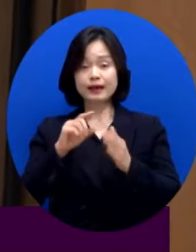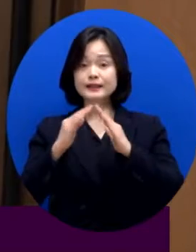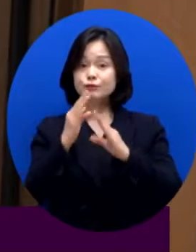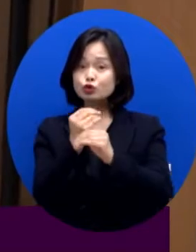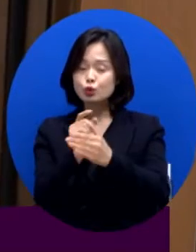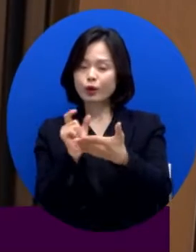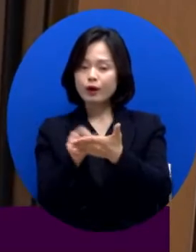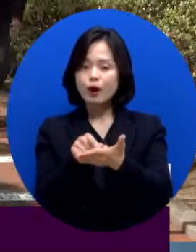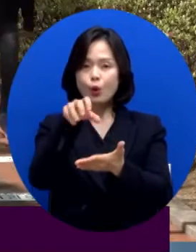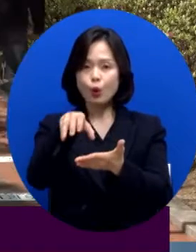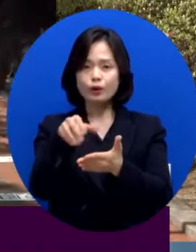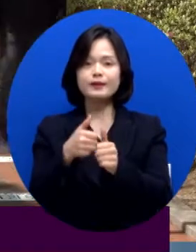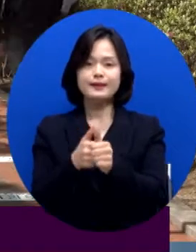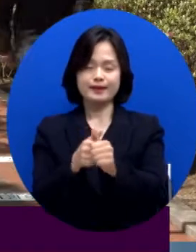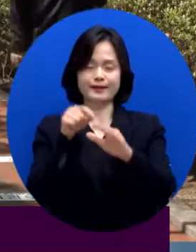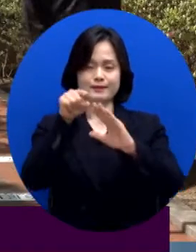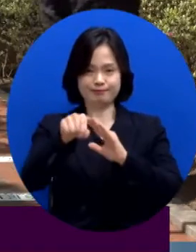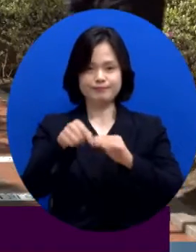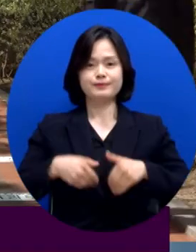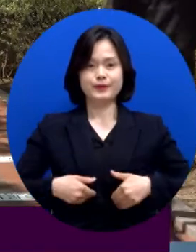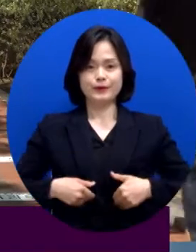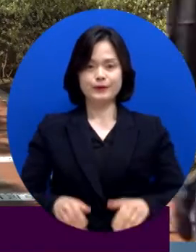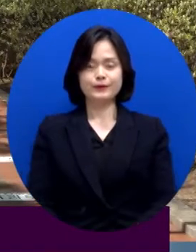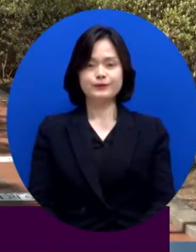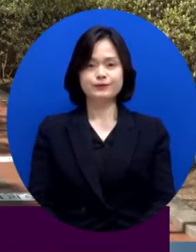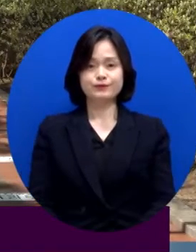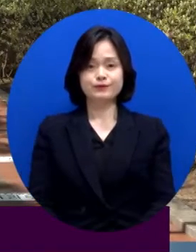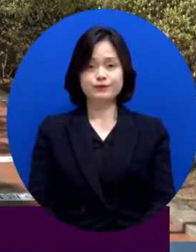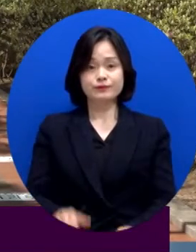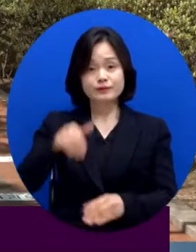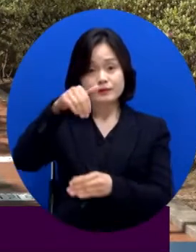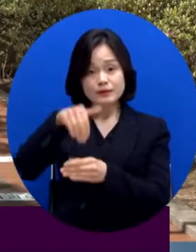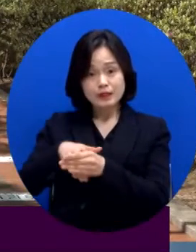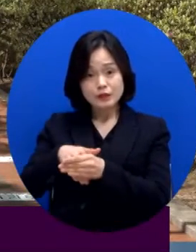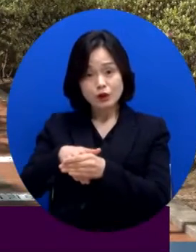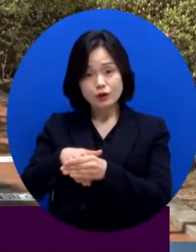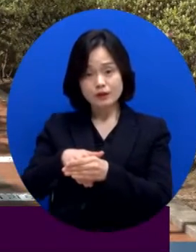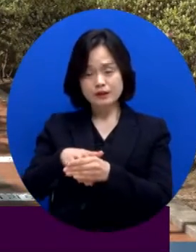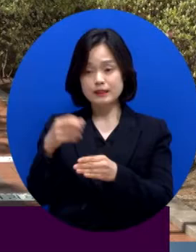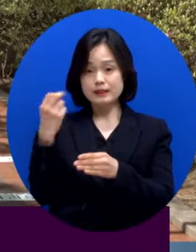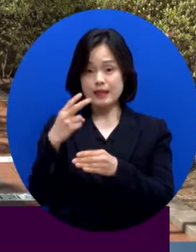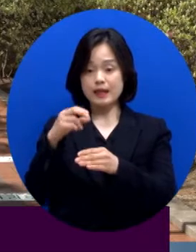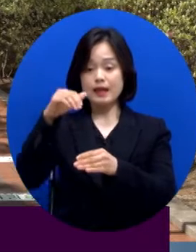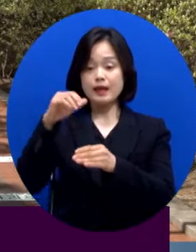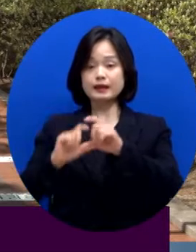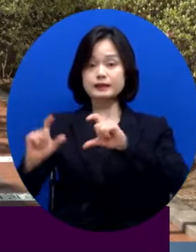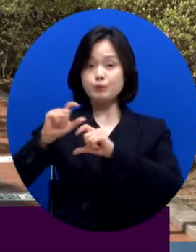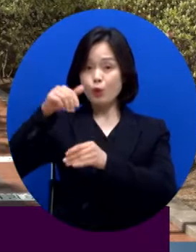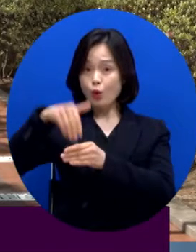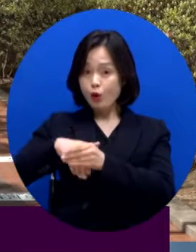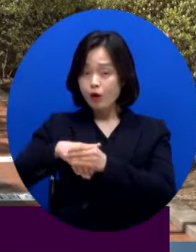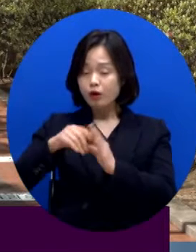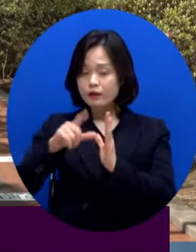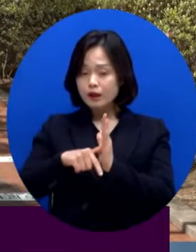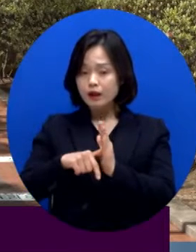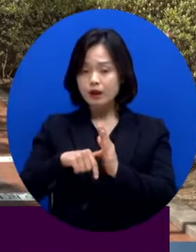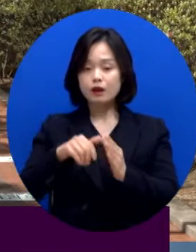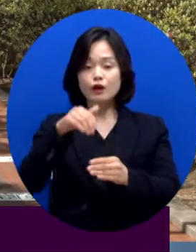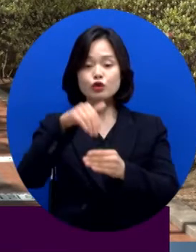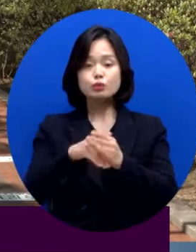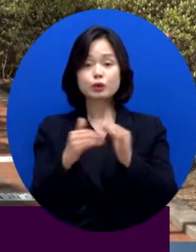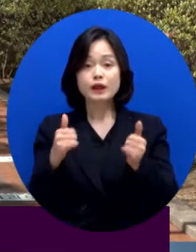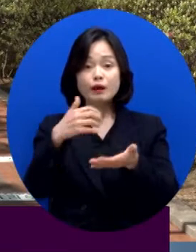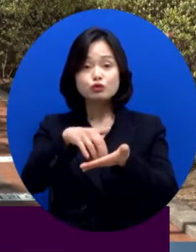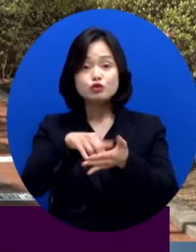있습니다. 네, 역대 재보궐선거 사전투표 가운데 투표율이 가장 높은 것으로 집계가 됐습니다. 그만큼 이번 선거에